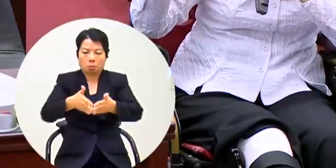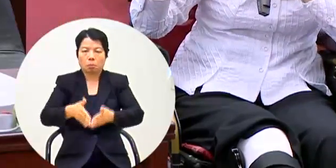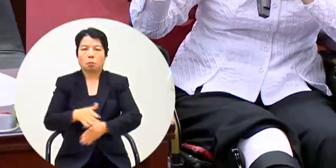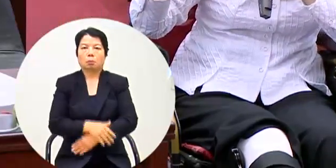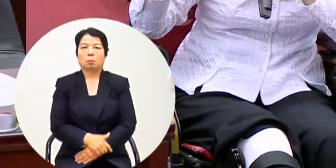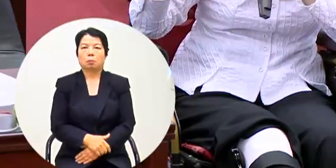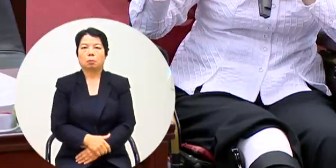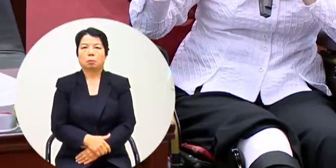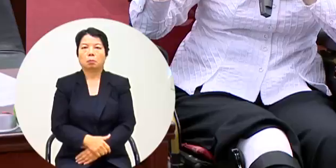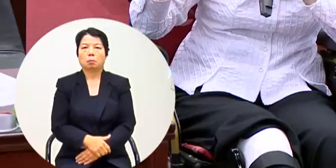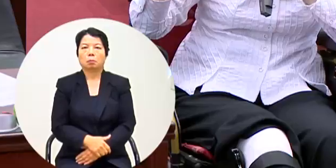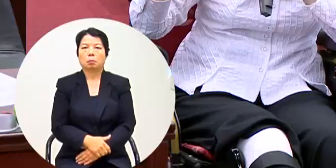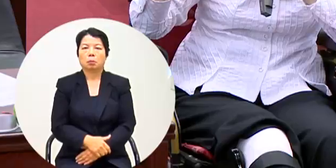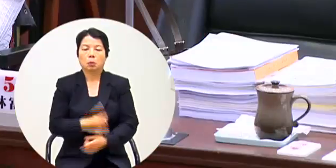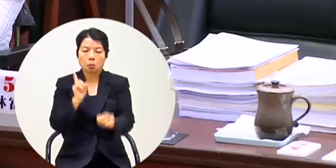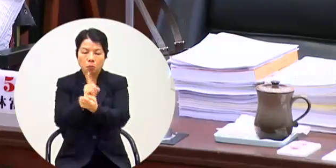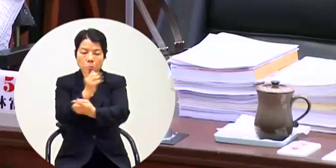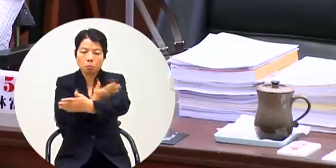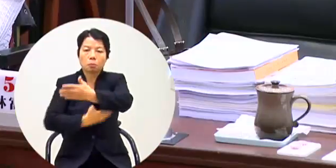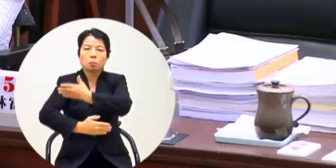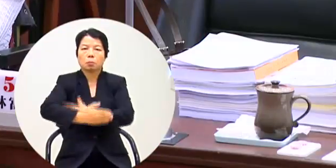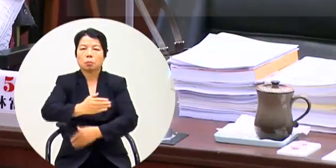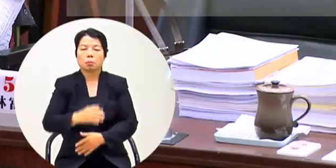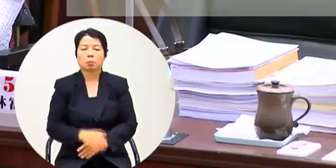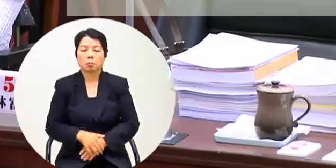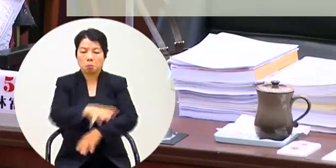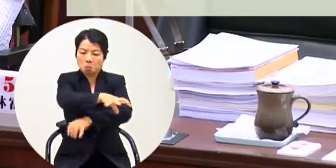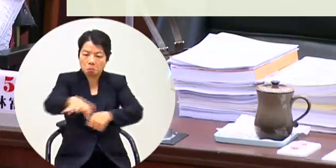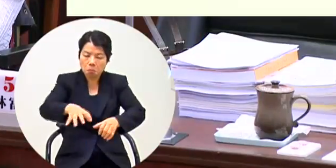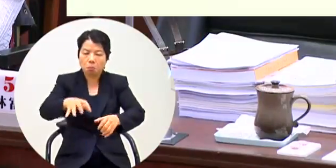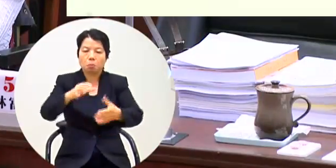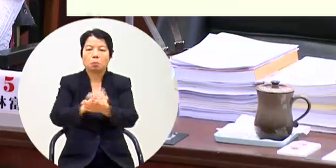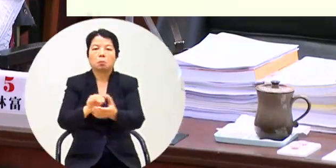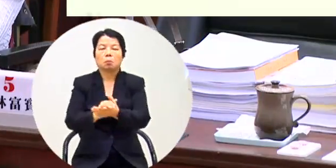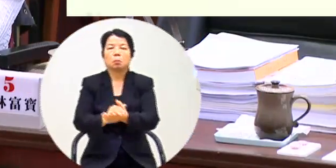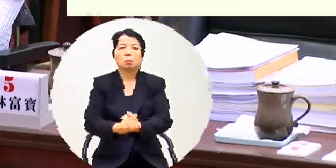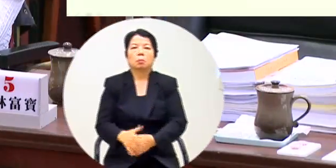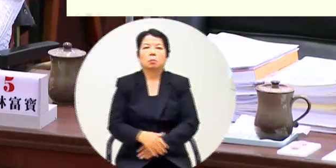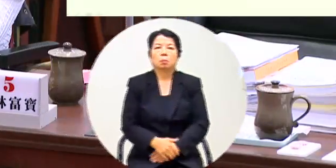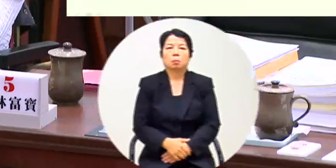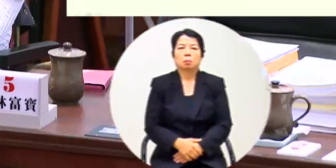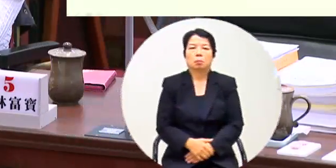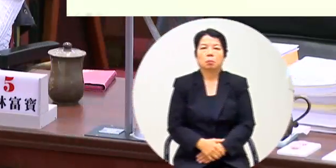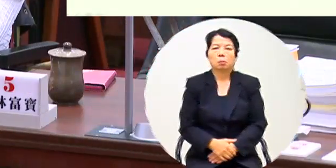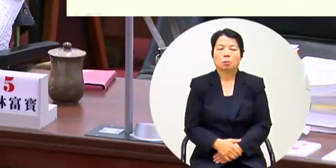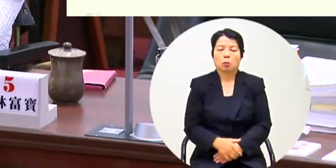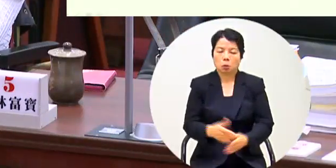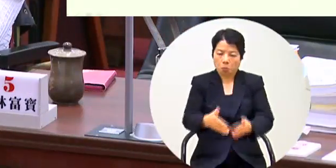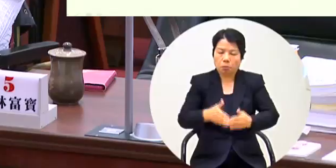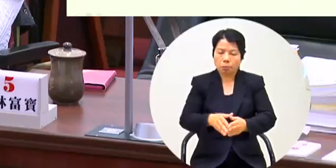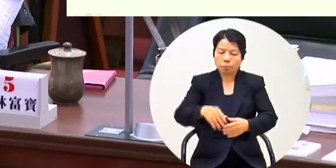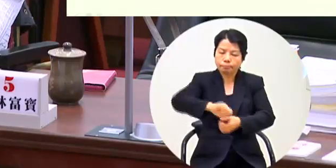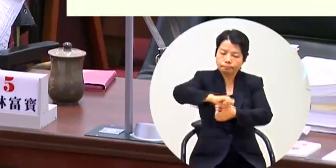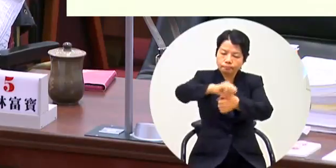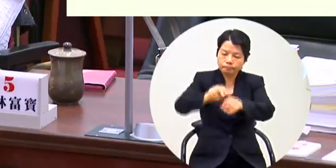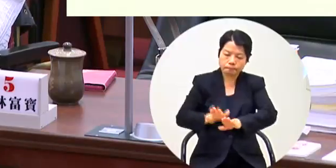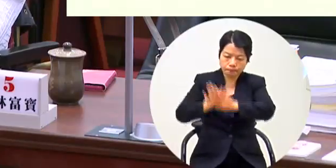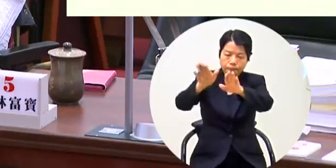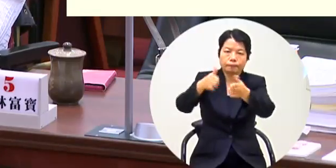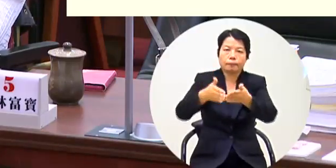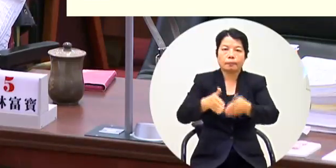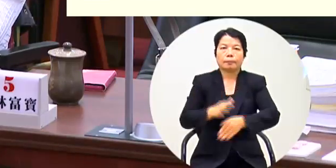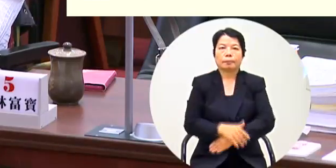碍友善空间的通行，我觉得我们还是要再进步了。这个是我今天第一个这